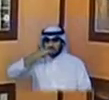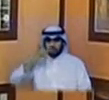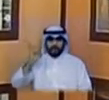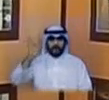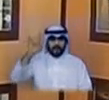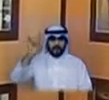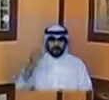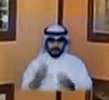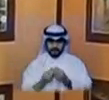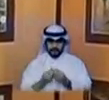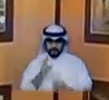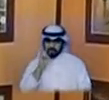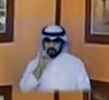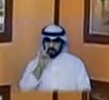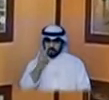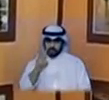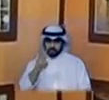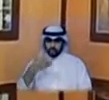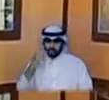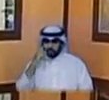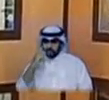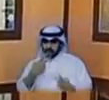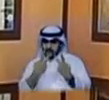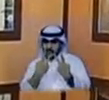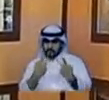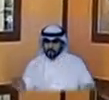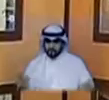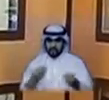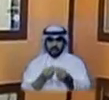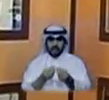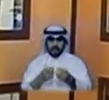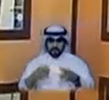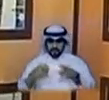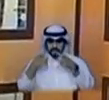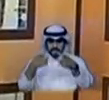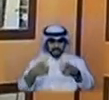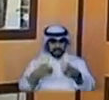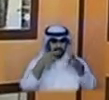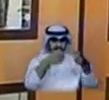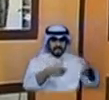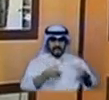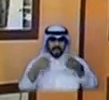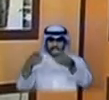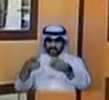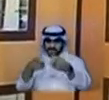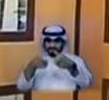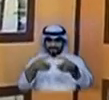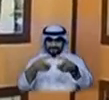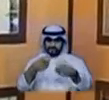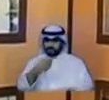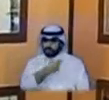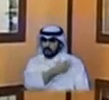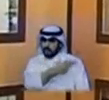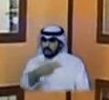إحنا الوحيدين اللي قاعد نعرض وقاعد نسوق حق الدولة عن طريق توزيعنا للسيديات عن الكويت وعن البيئة الكويتية وعن